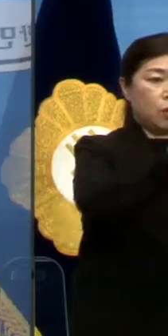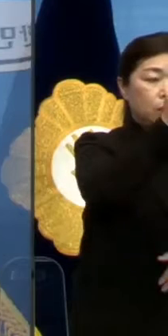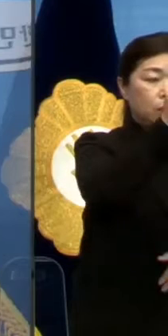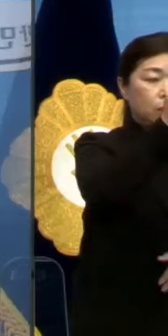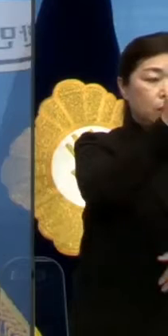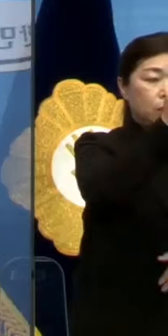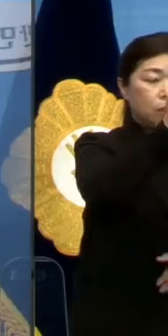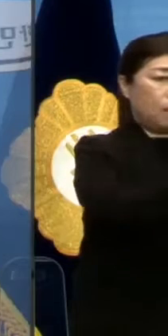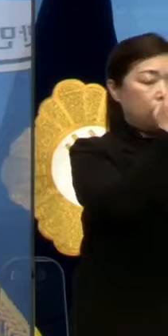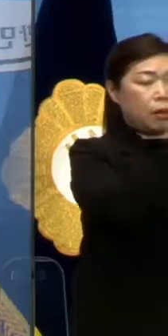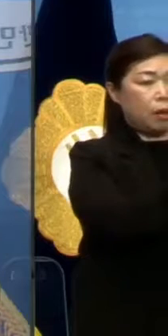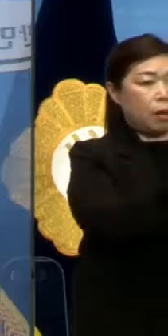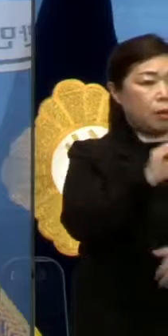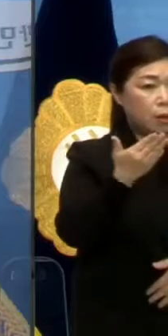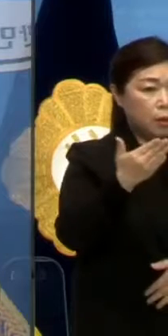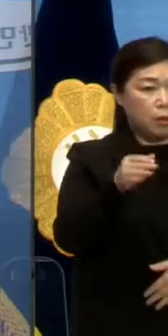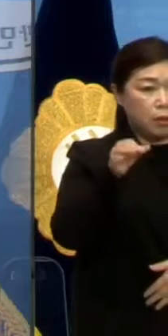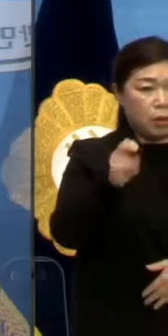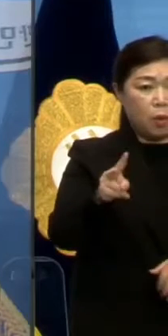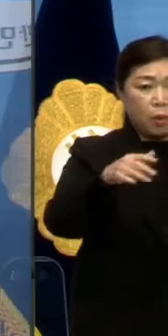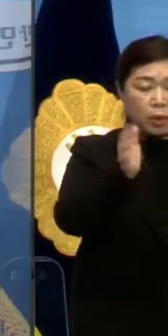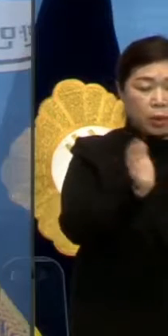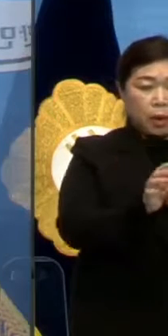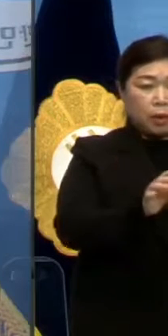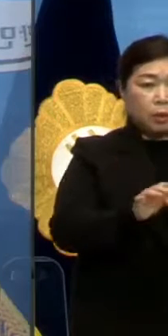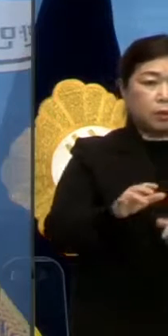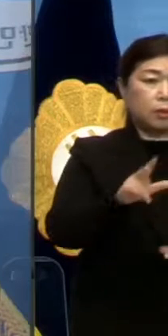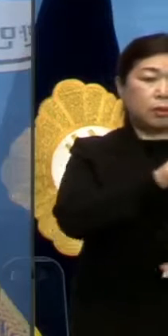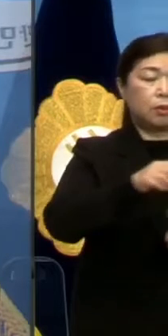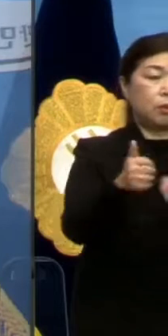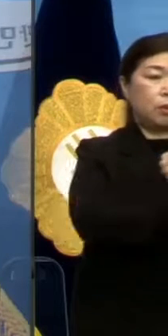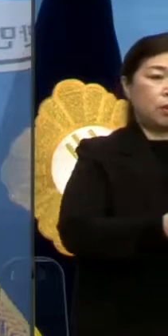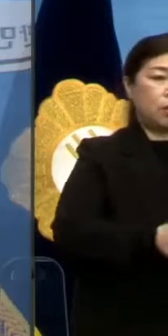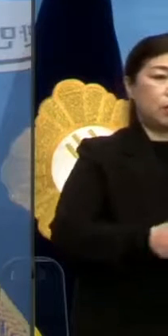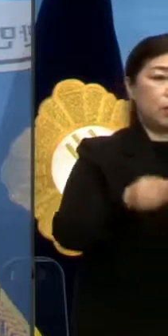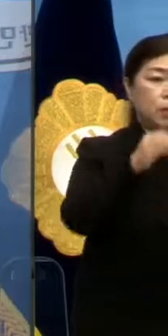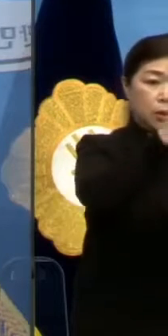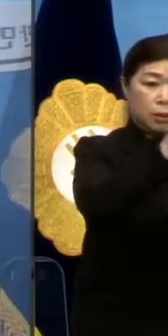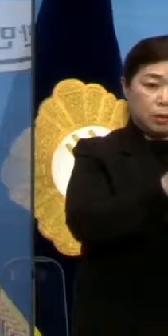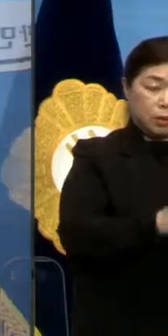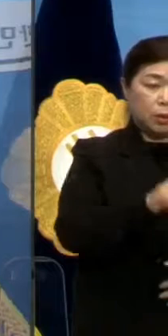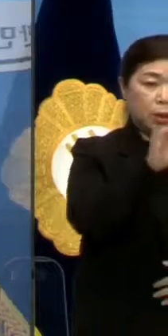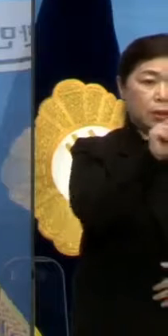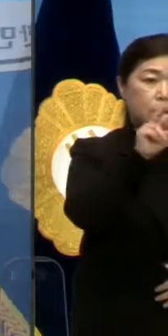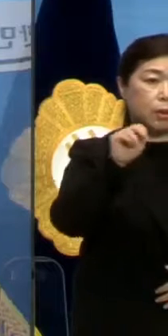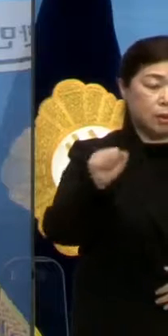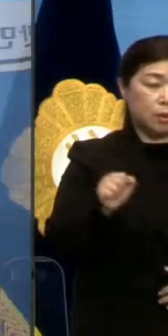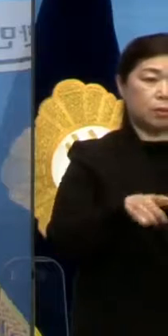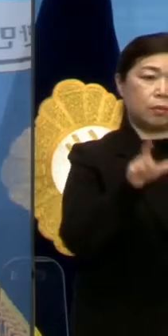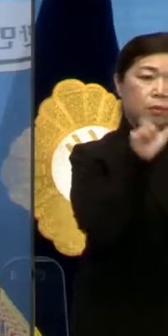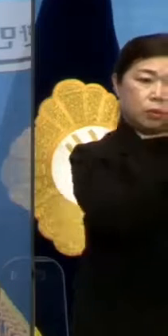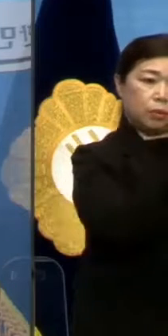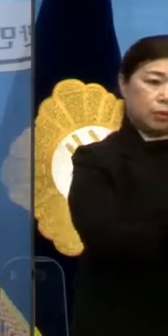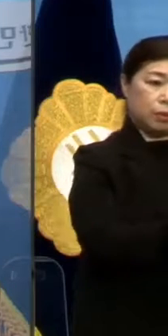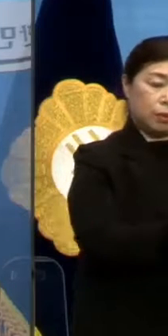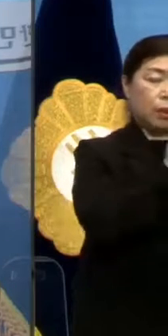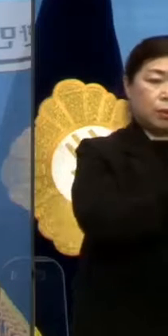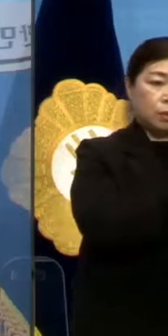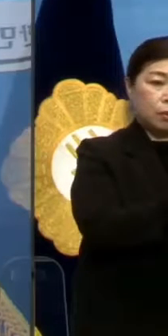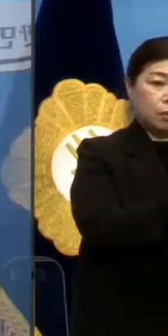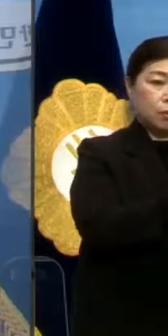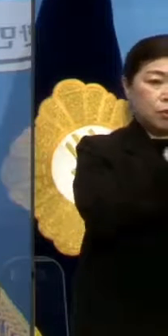한다는 여당 의원의 글을 SNS에 올리며 연일 윤 총장 찍어내기에 정신이